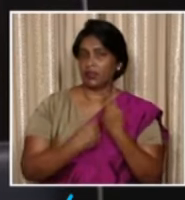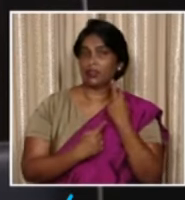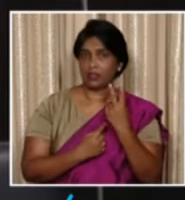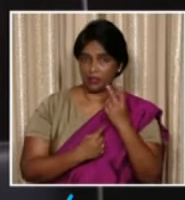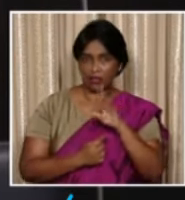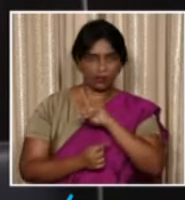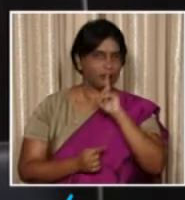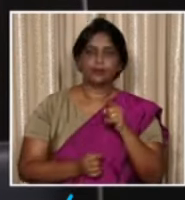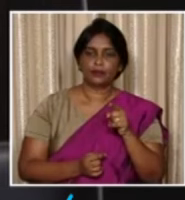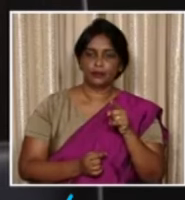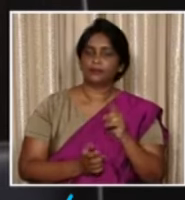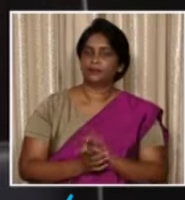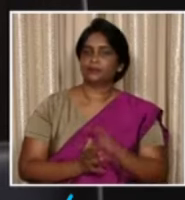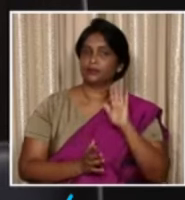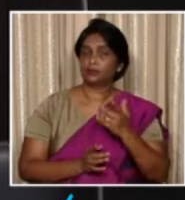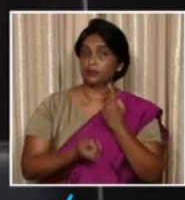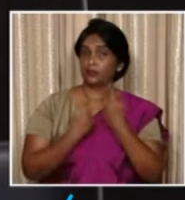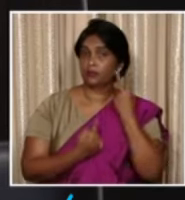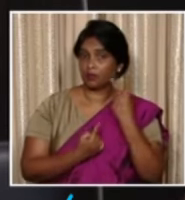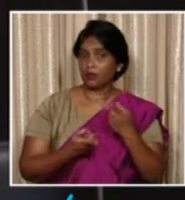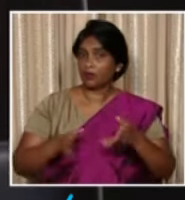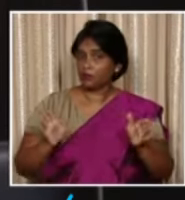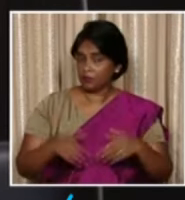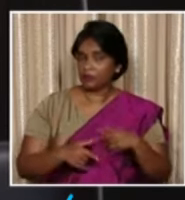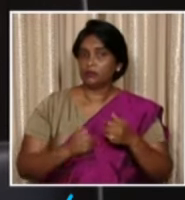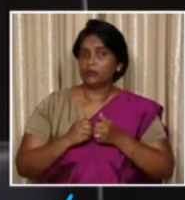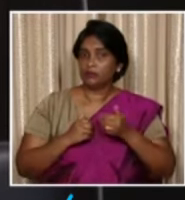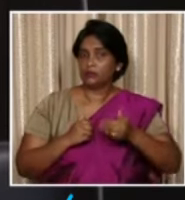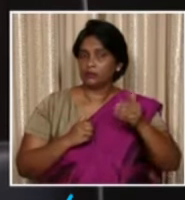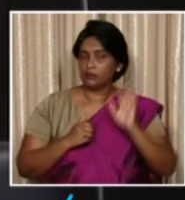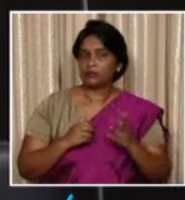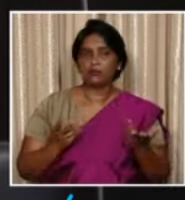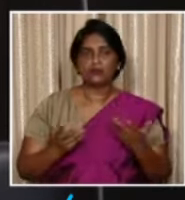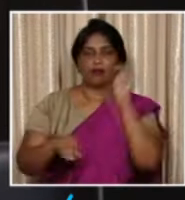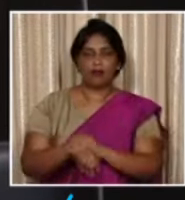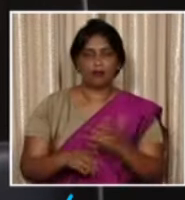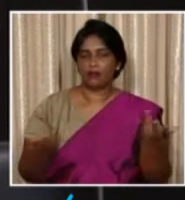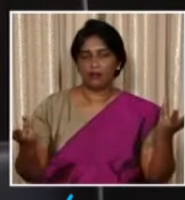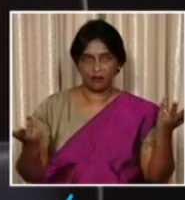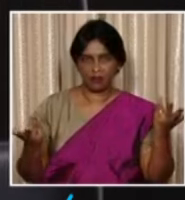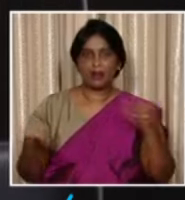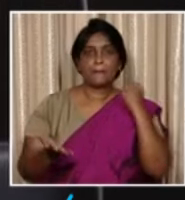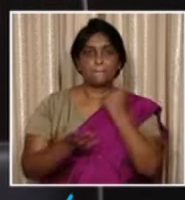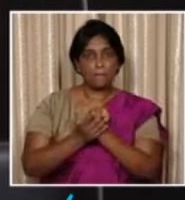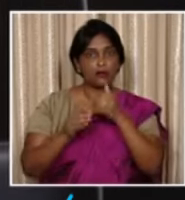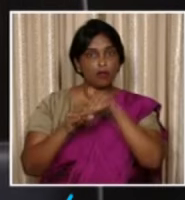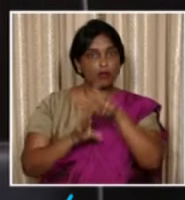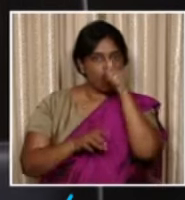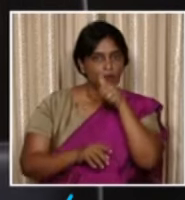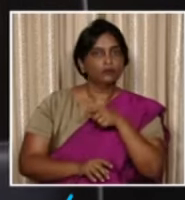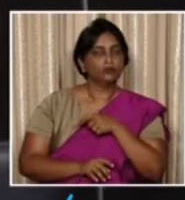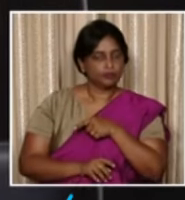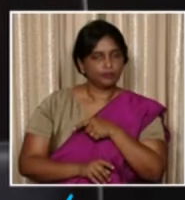කරනවායි කියලා ඔබතුමා සඳහන් කරා. ඒතකොට පරීක්ෂණ දෙකක් තාම කරගෙන යනවායි කියන්නේ තාම හොරාල්ලලා නැහැ. එතකොට මහ බැංකුව ඇතුලේ තාම හොරෙක්